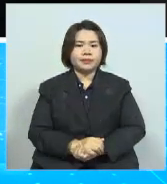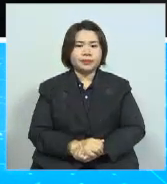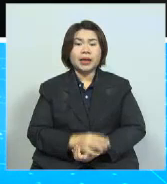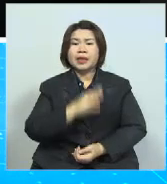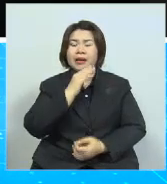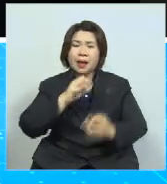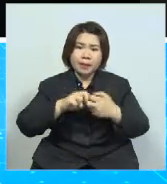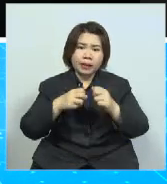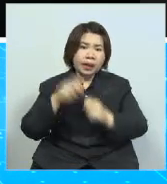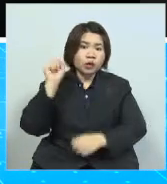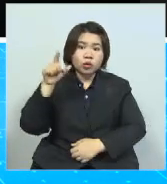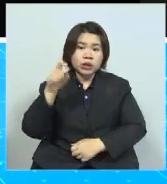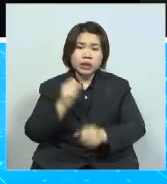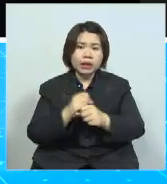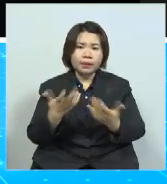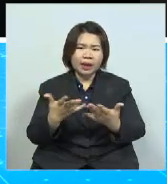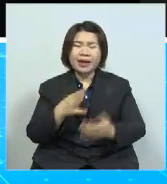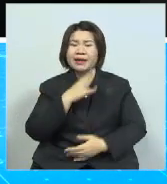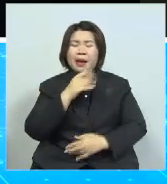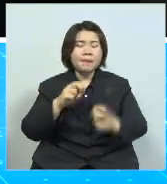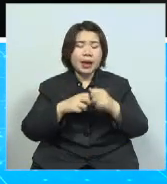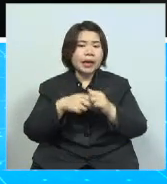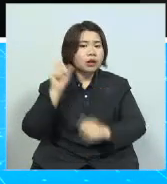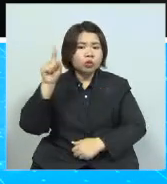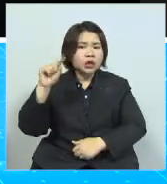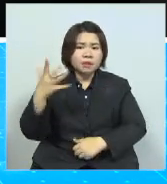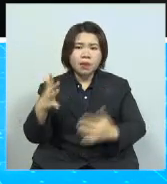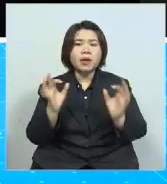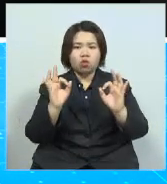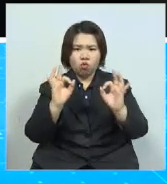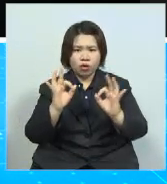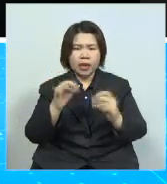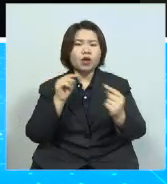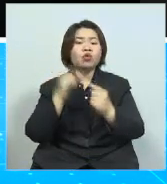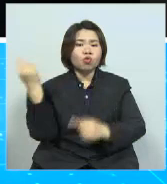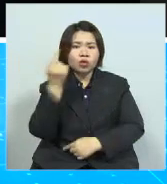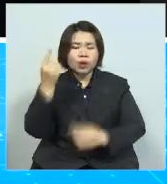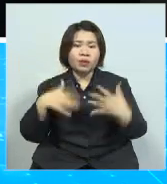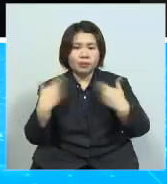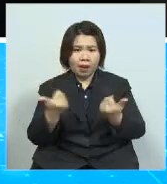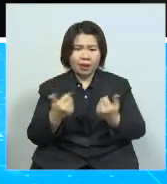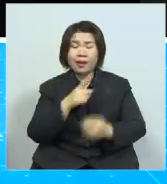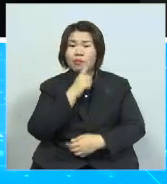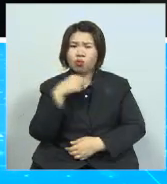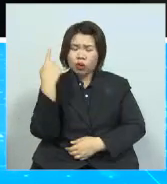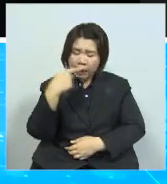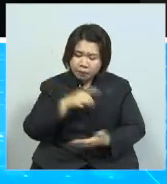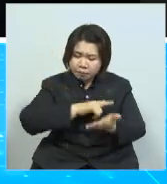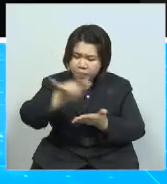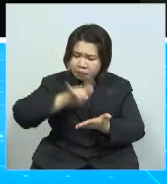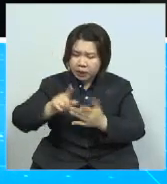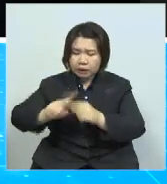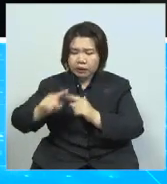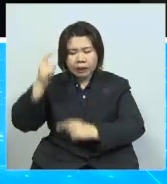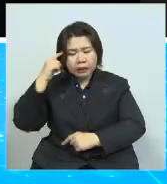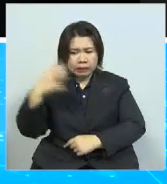เหตุการณ์ฉุกเฉินขึ้นมาแต่ว่าหวังว่าจะไม่เกิดเท่านั้นเองเพราะการไปเที่ยวคือการไปเที่ยวนะก็ไม่มีใครคิดว่าจะต้องไปอยู่ในสถานการณ์เ